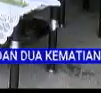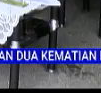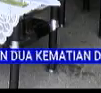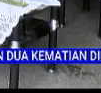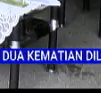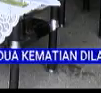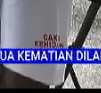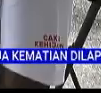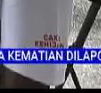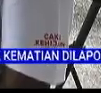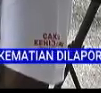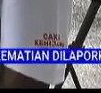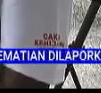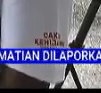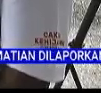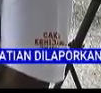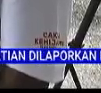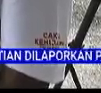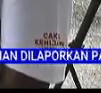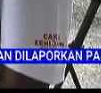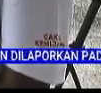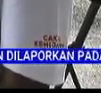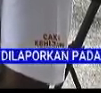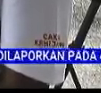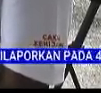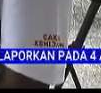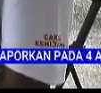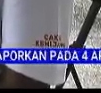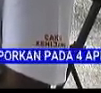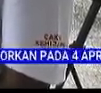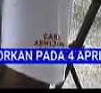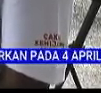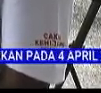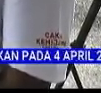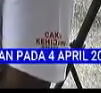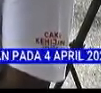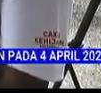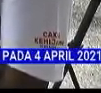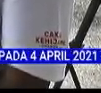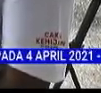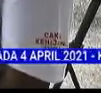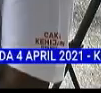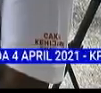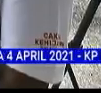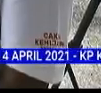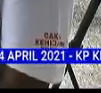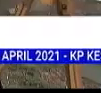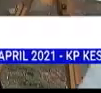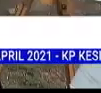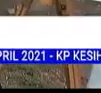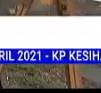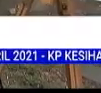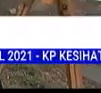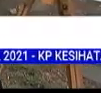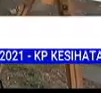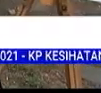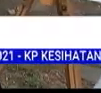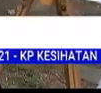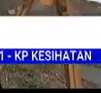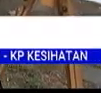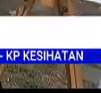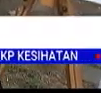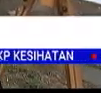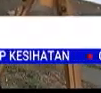Lumpur DBKL telah menyasarkan penanaman 500,000 pokok, Perbadanan Putrajaya 400,000 pokok